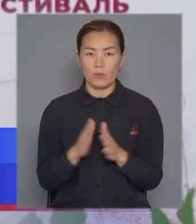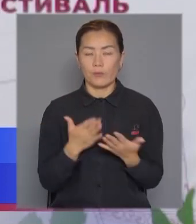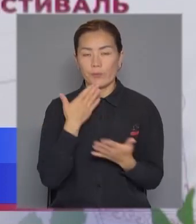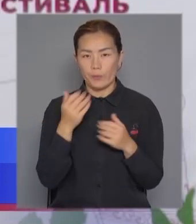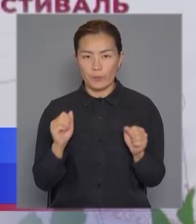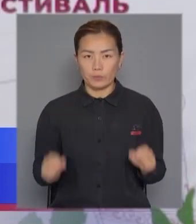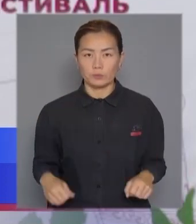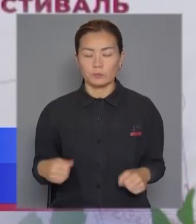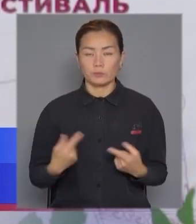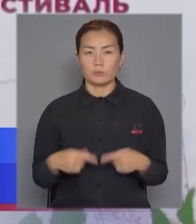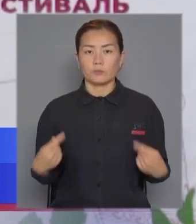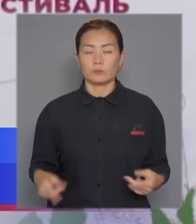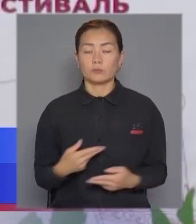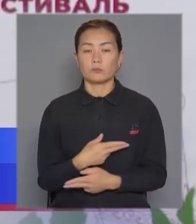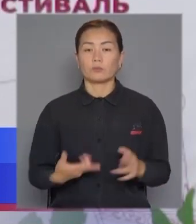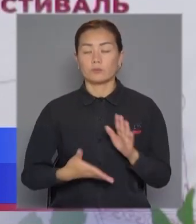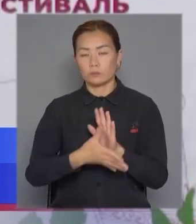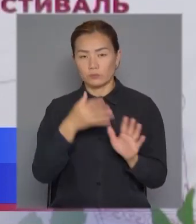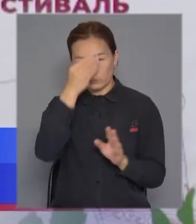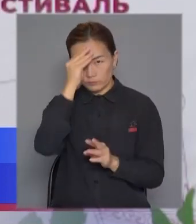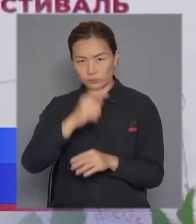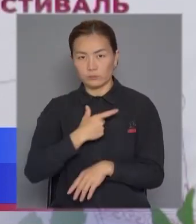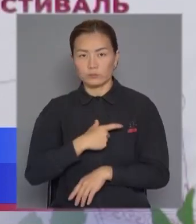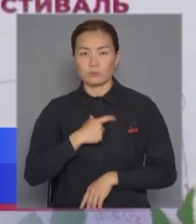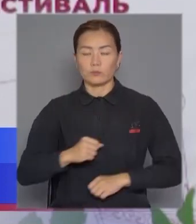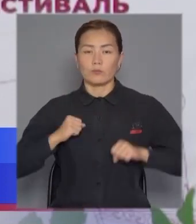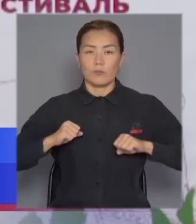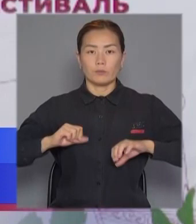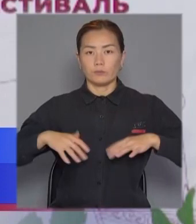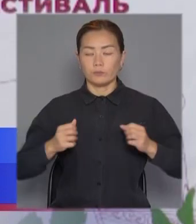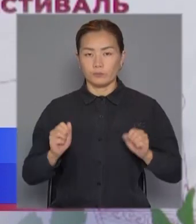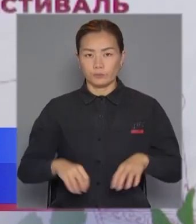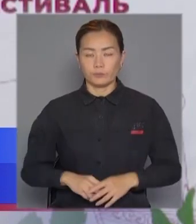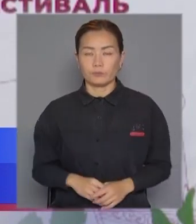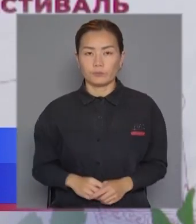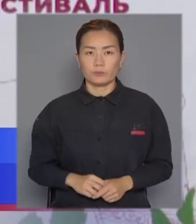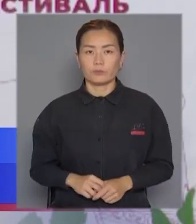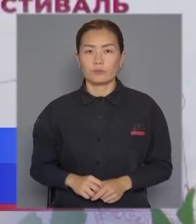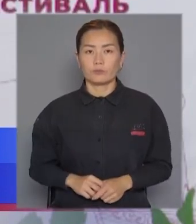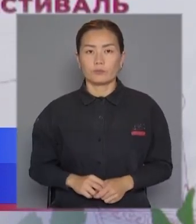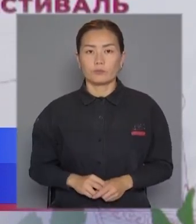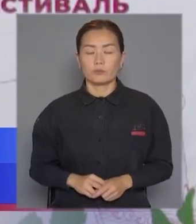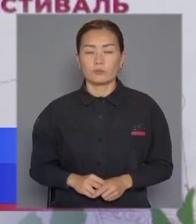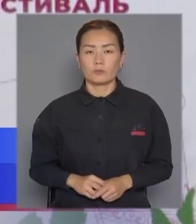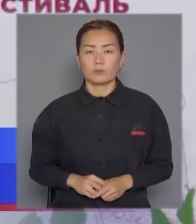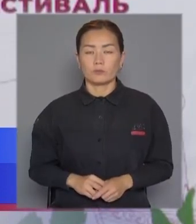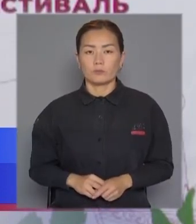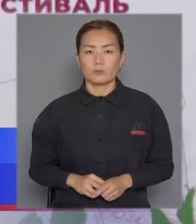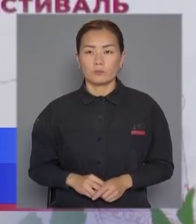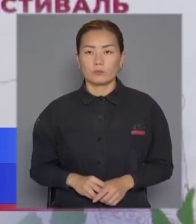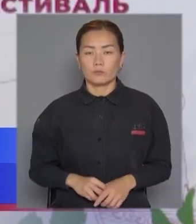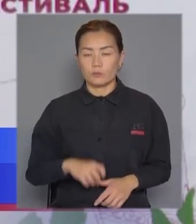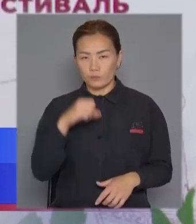оқуады, спорт кітаптардан алатын біліммен, спортпен шұғылдану болады. Содан жеке даму кітаптары